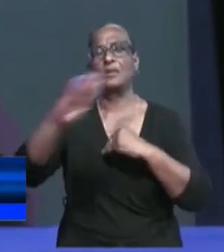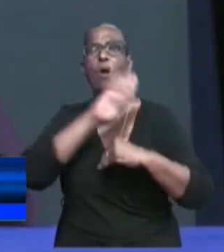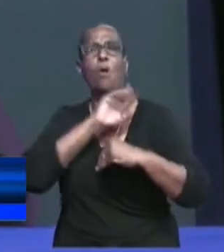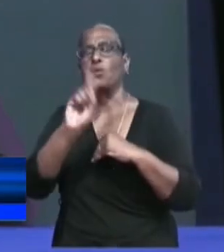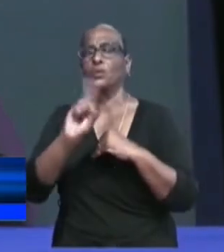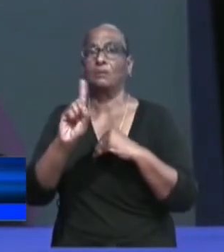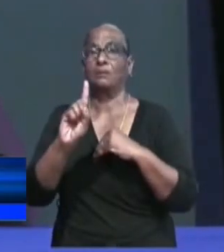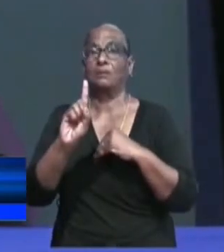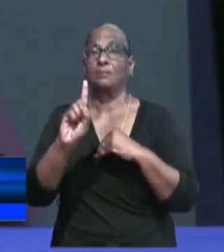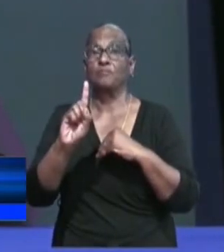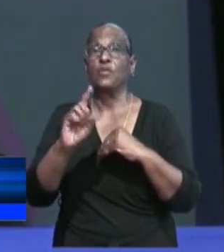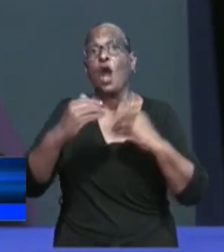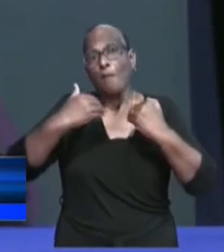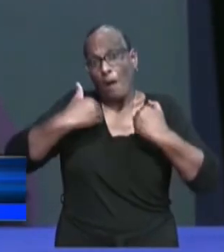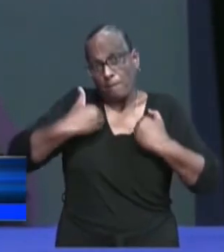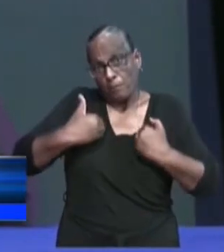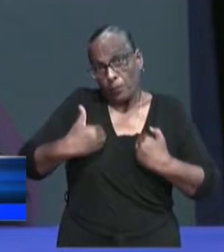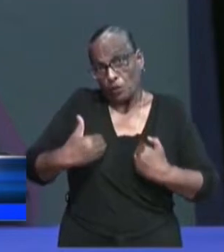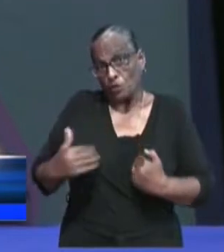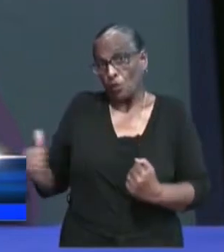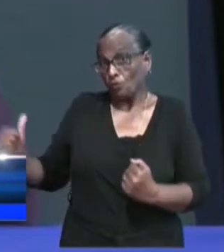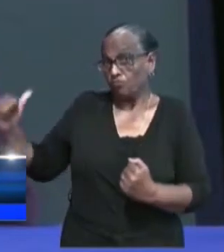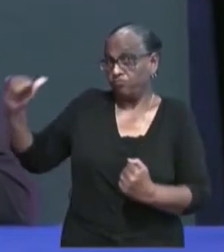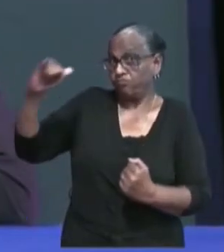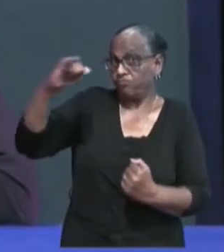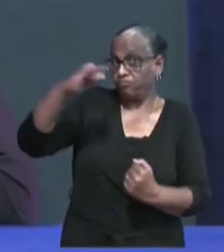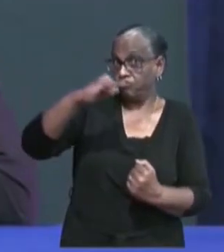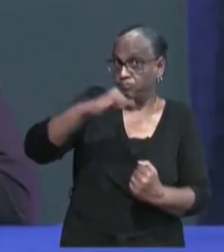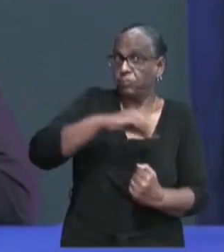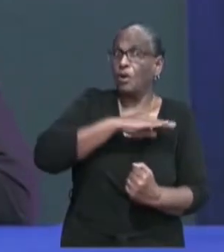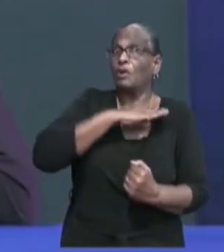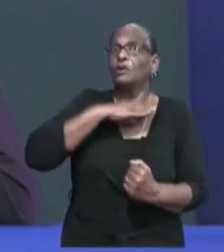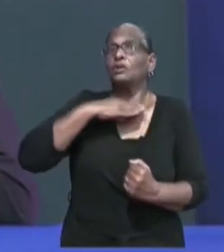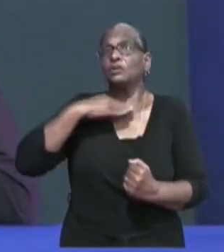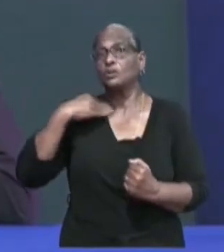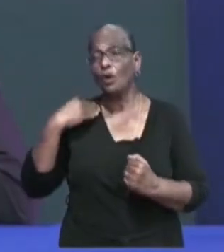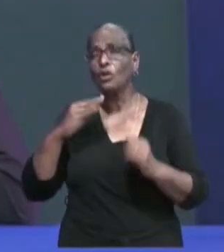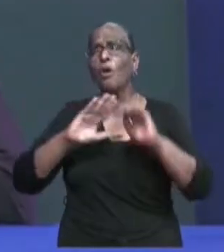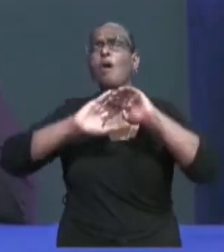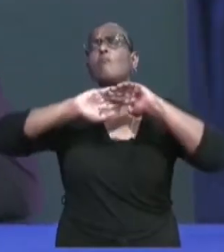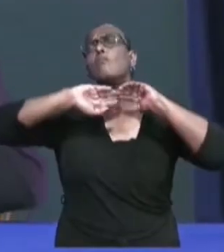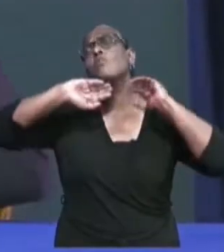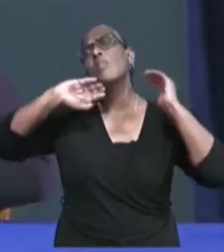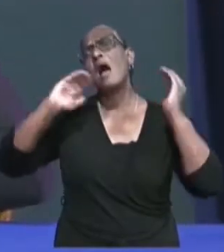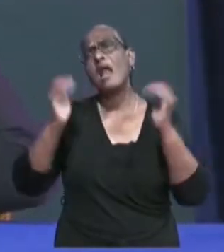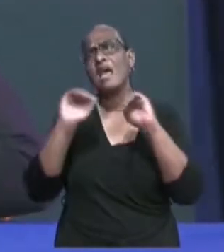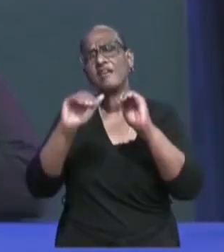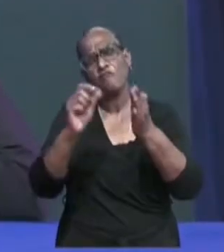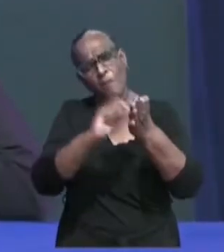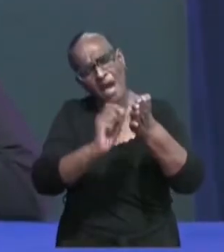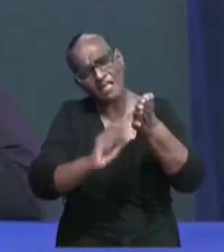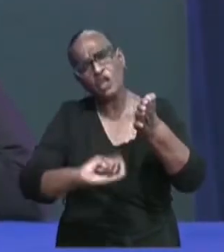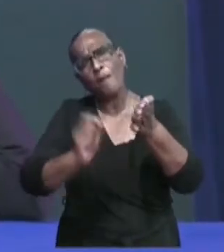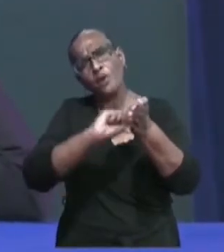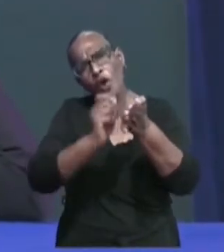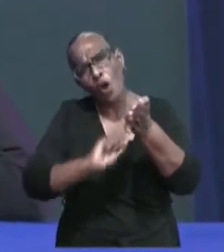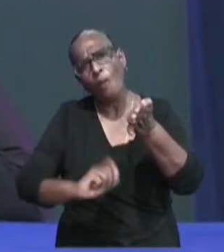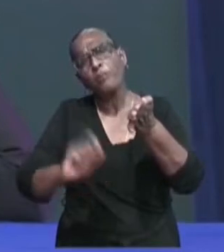Om een lichaam te kunnen brengen naar Suriname, moeten wij dus alle informatie, en nu met COVID,